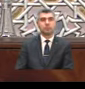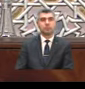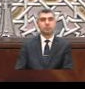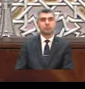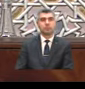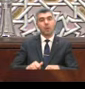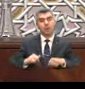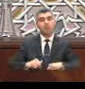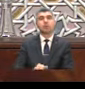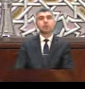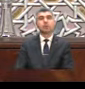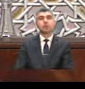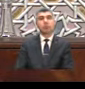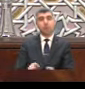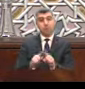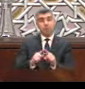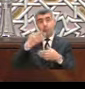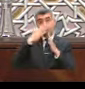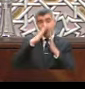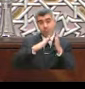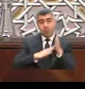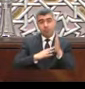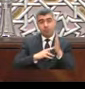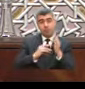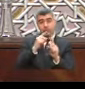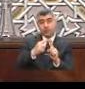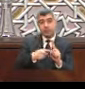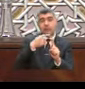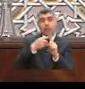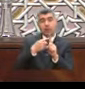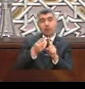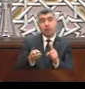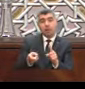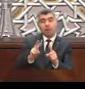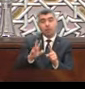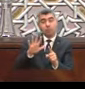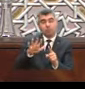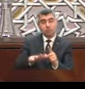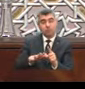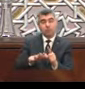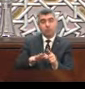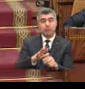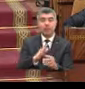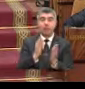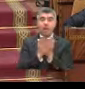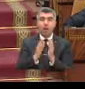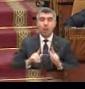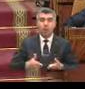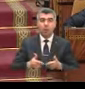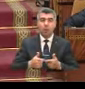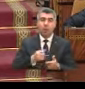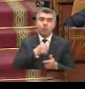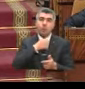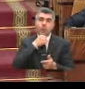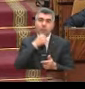السيدة الوزيرة، في الوقت اللي كان الشعب المغربي كيتسنى باش تزيدوا 2500 درهم للناس ديال التعليم و1000 درهم للمسنين،